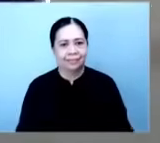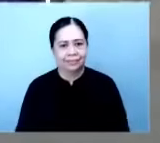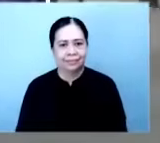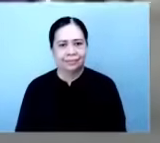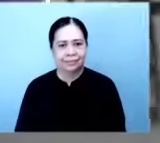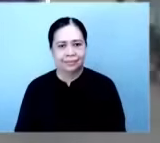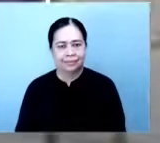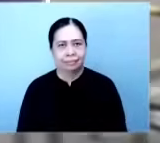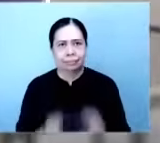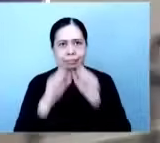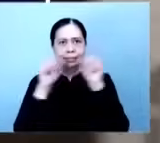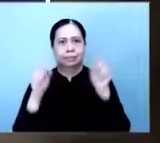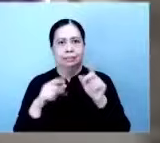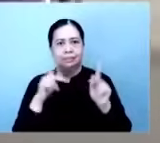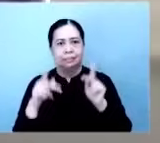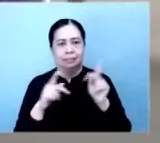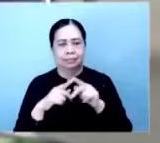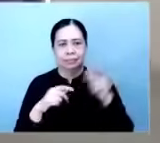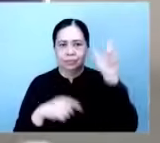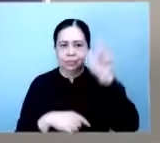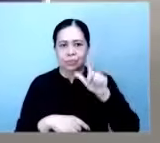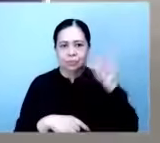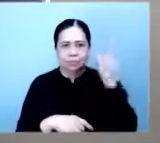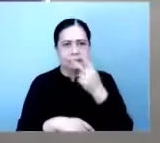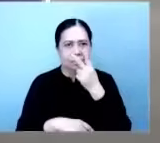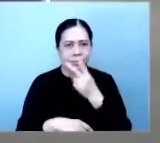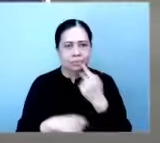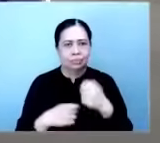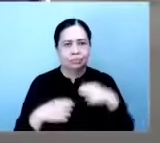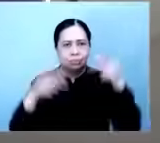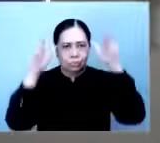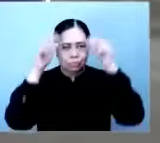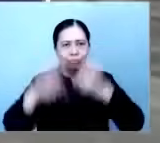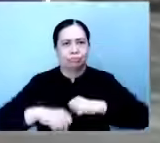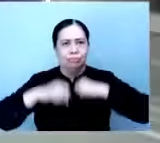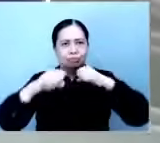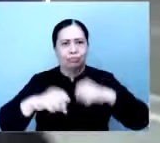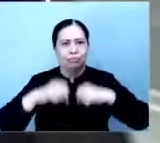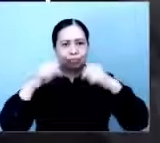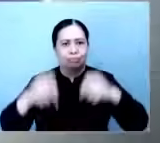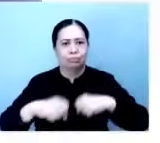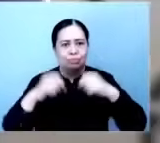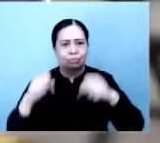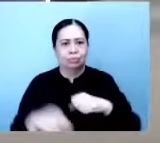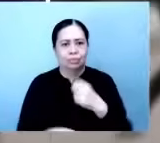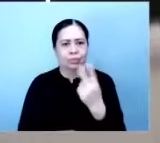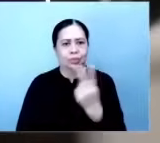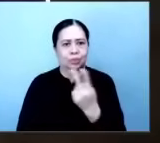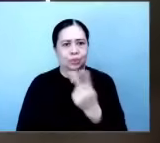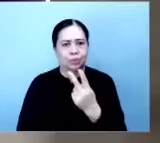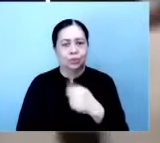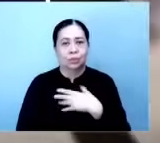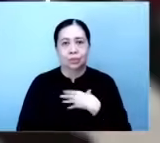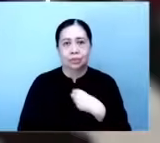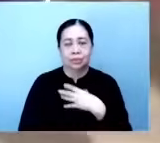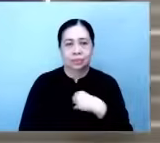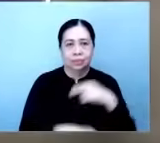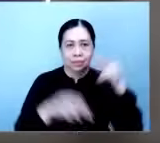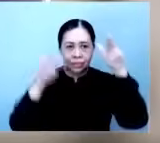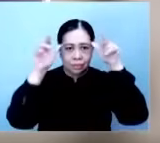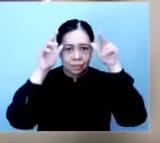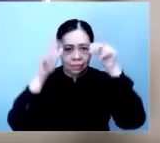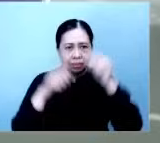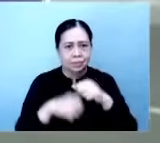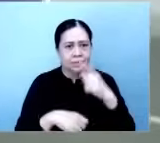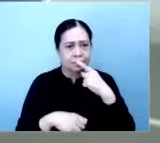Nagulat ang mga residente sa London nang makita nilang tumatakbo sa kalsada ang dalawang kabayong yan. Ang puting kabayo, tila duguan ng